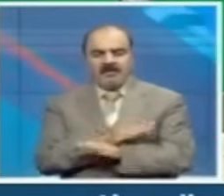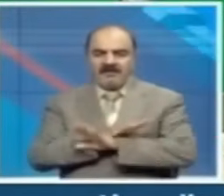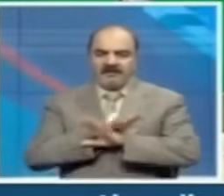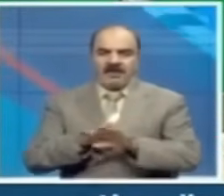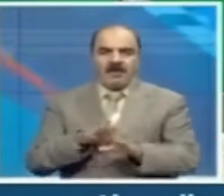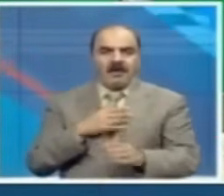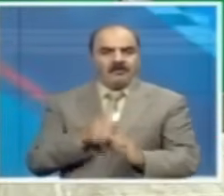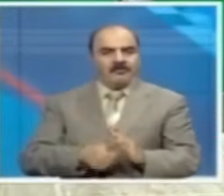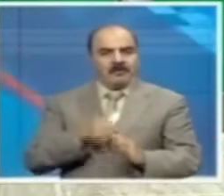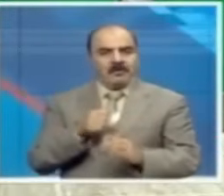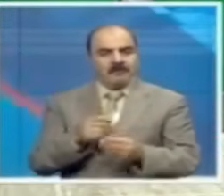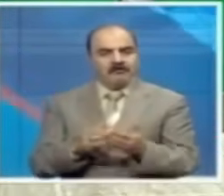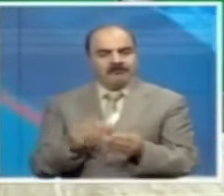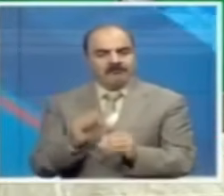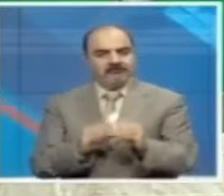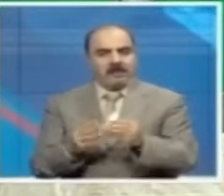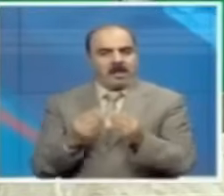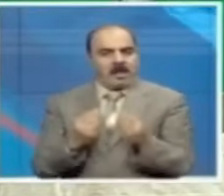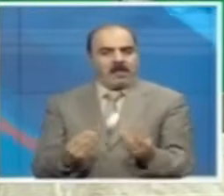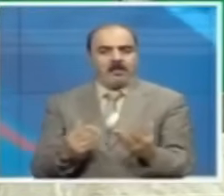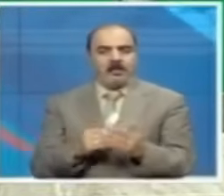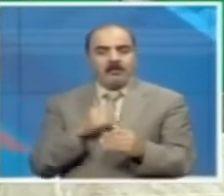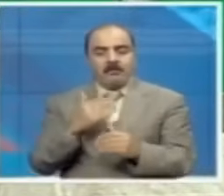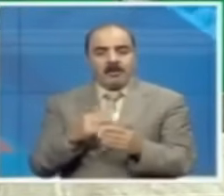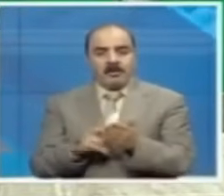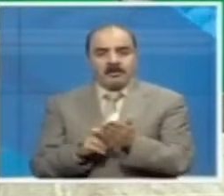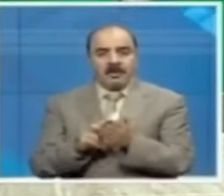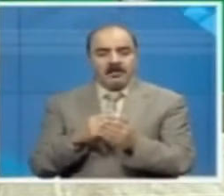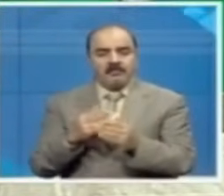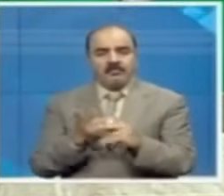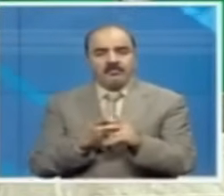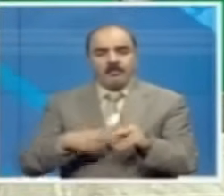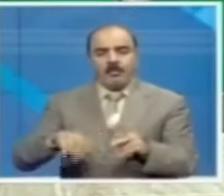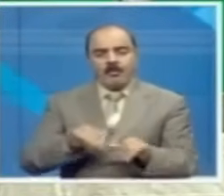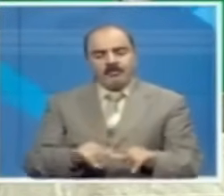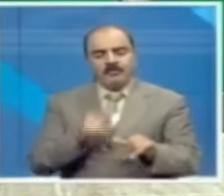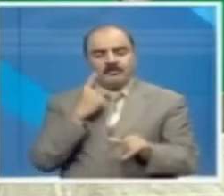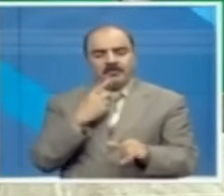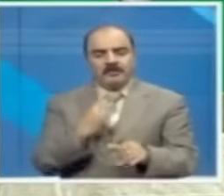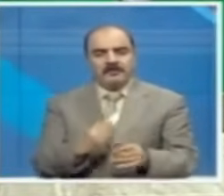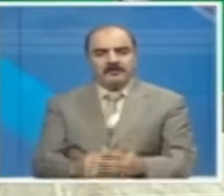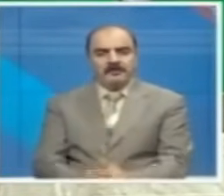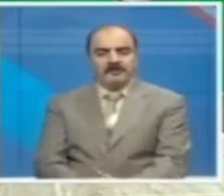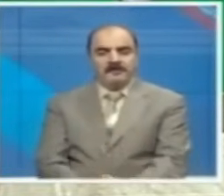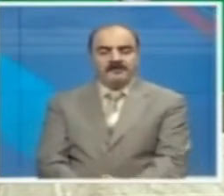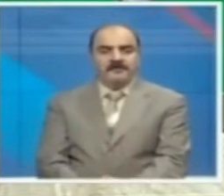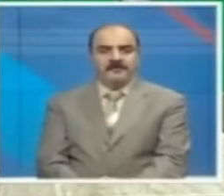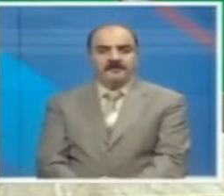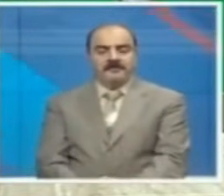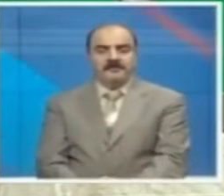الدم السوداني وإنجاح العملية السياسية بما يضمن تحقيق آمال وتطلعات الشعب السوداني.